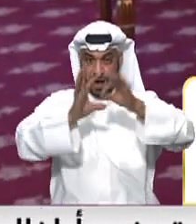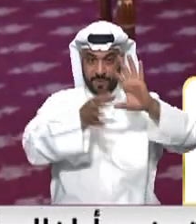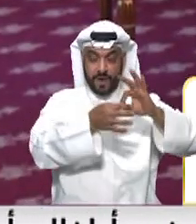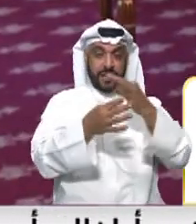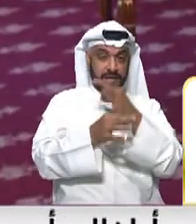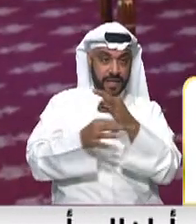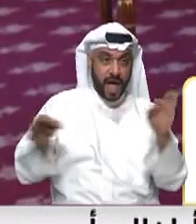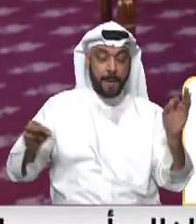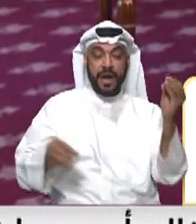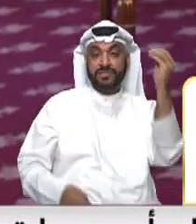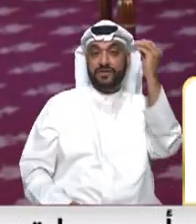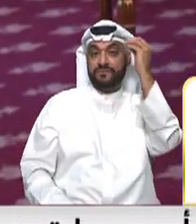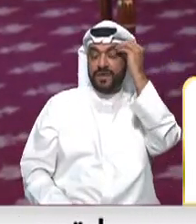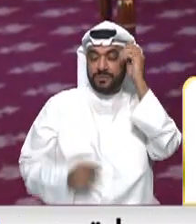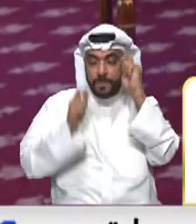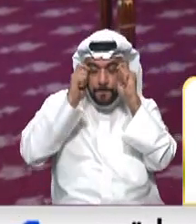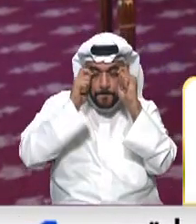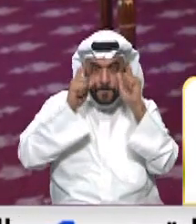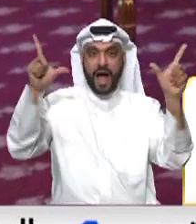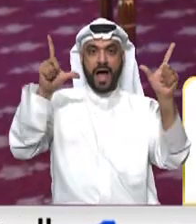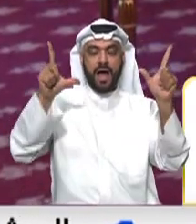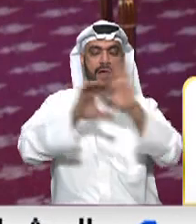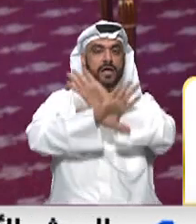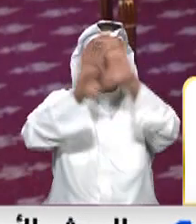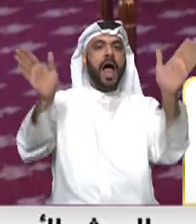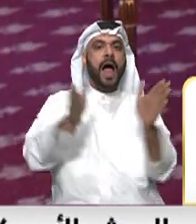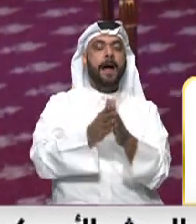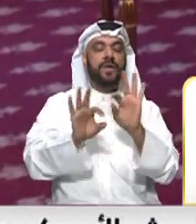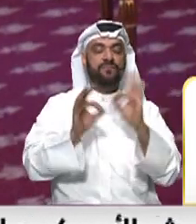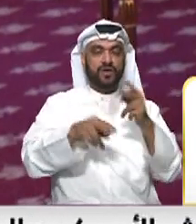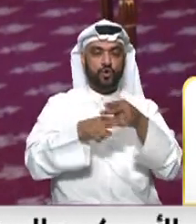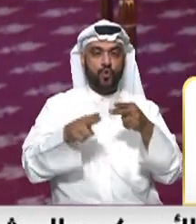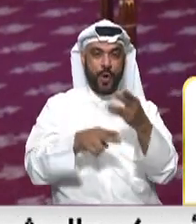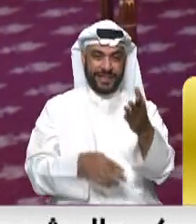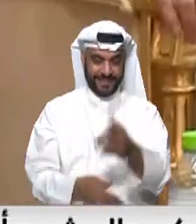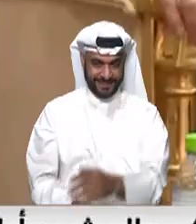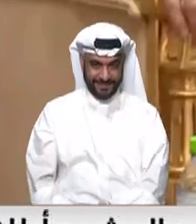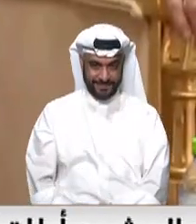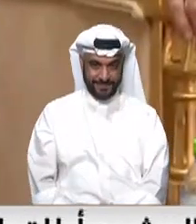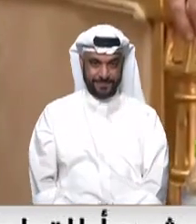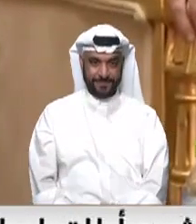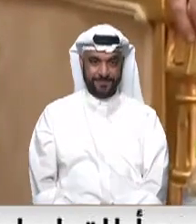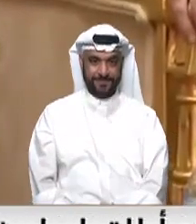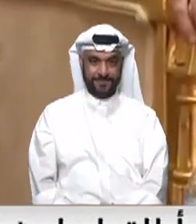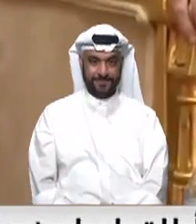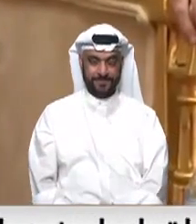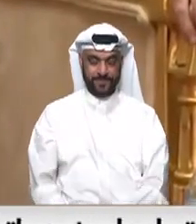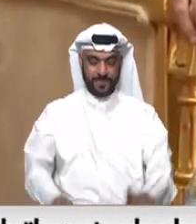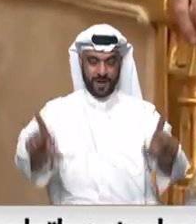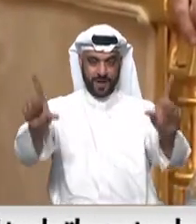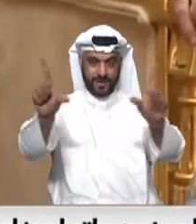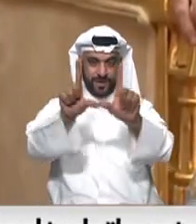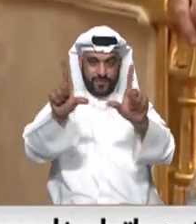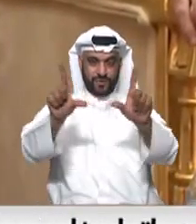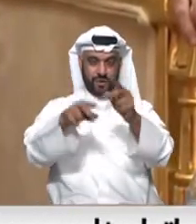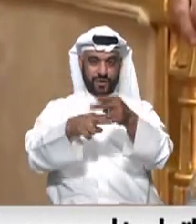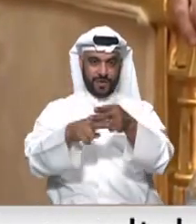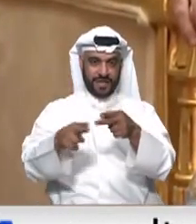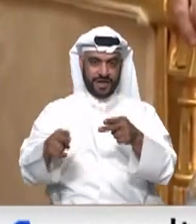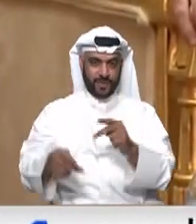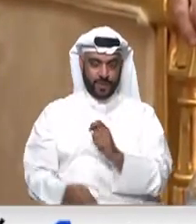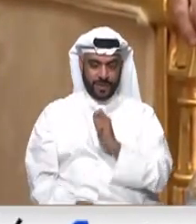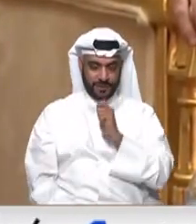لتوصيل اكثر نش توعوي بين افراد المجتمع من هذه المخاطر يوسف صفر تلفزيون